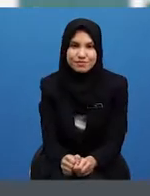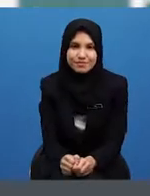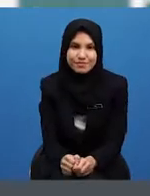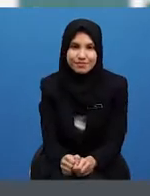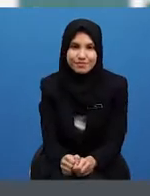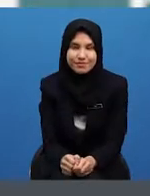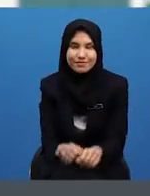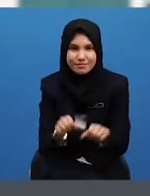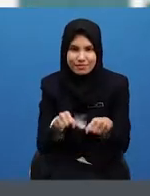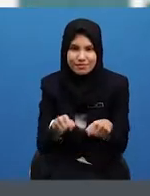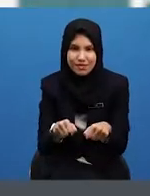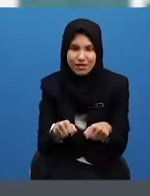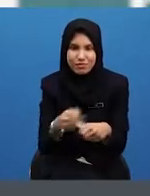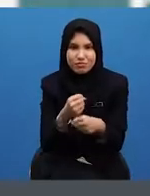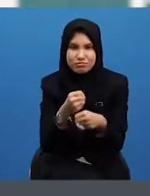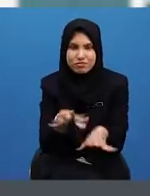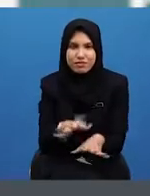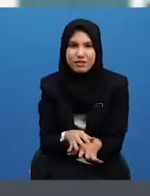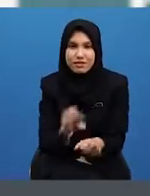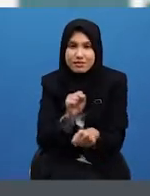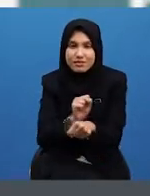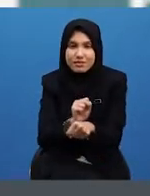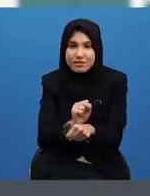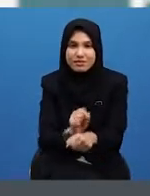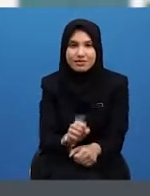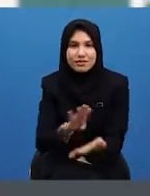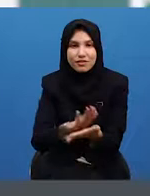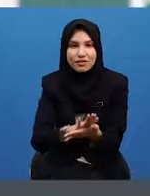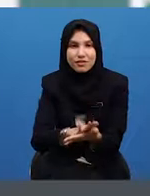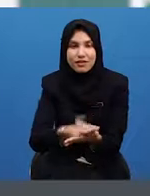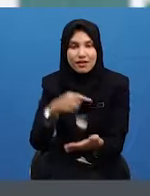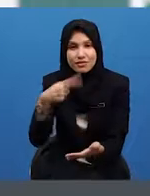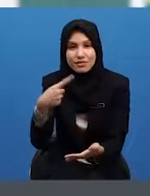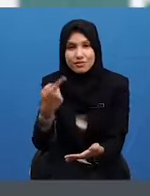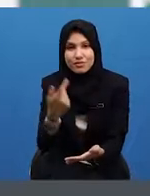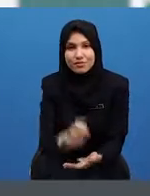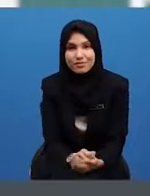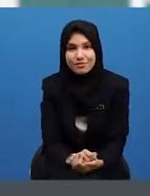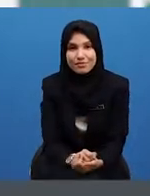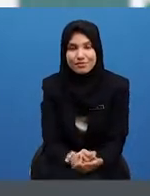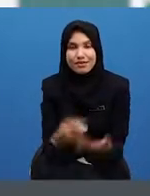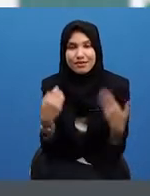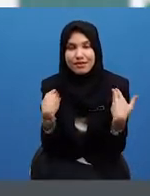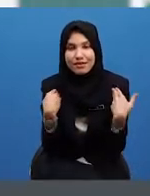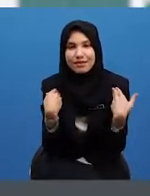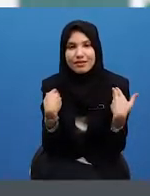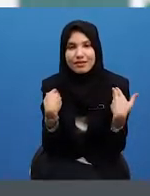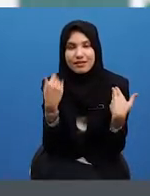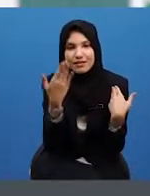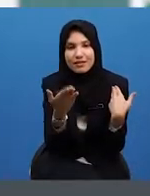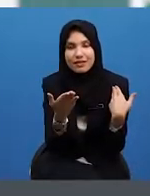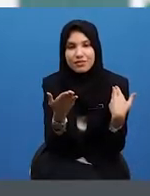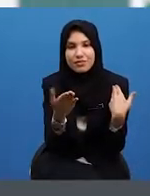menyiapkan kerja-kerja sekolah tersebut Adakah kamu masih